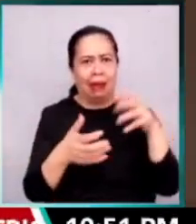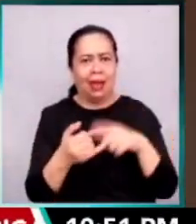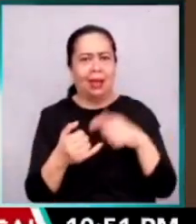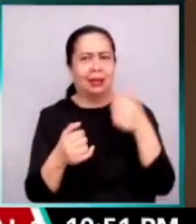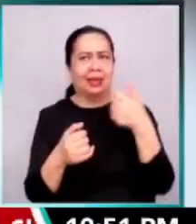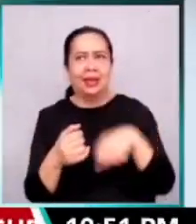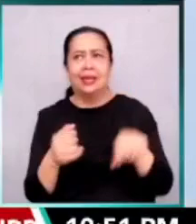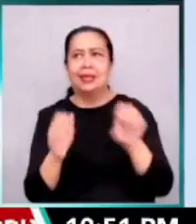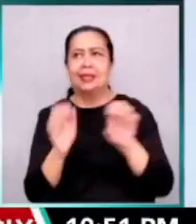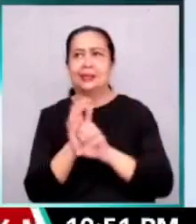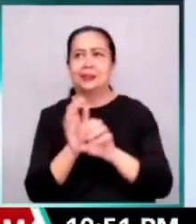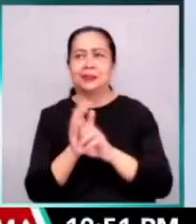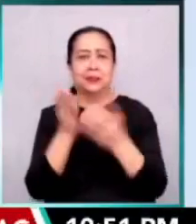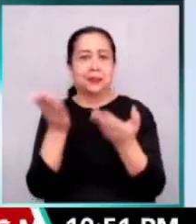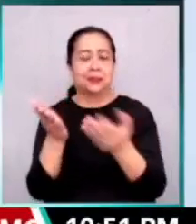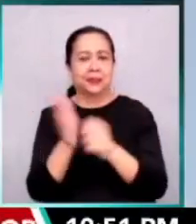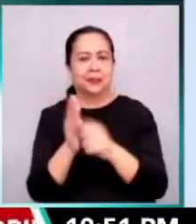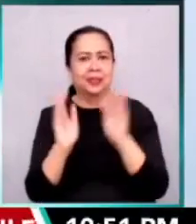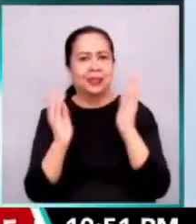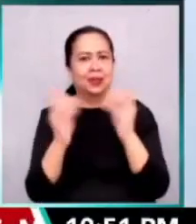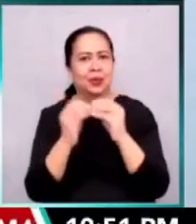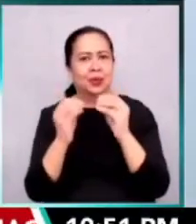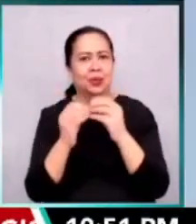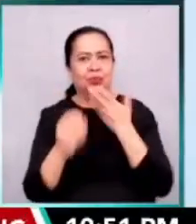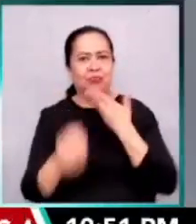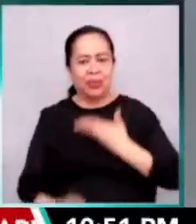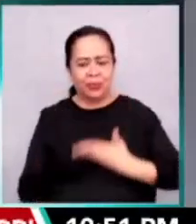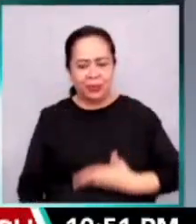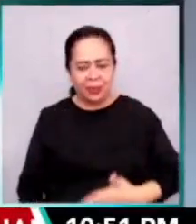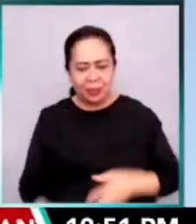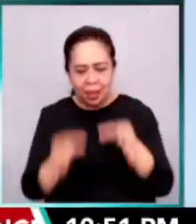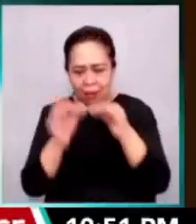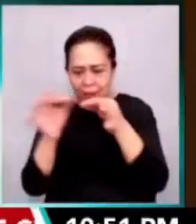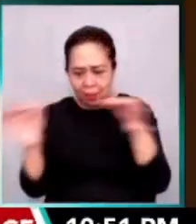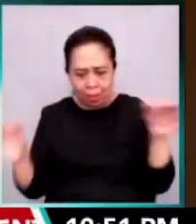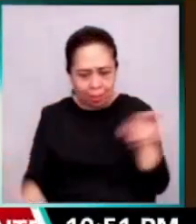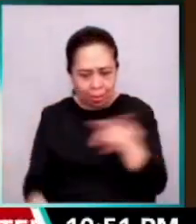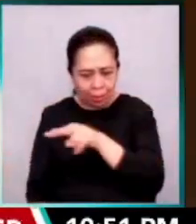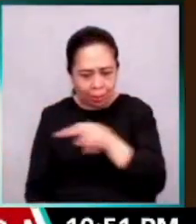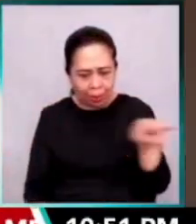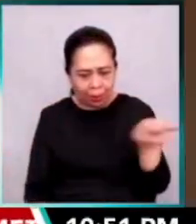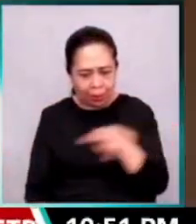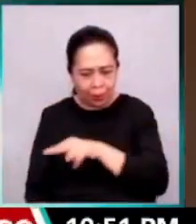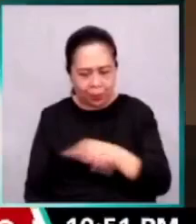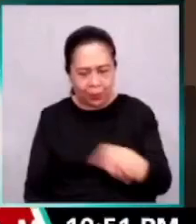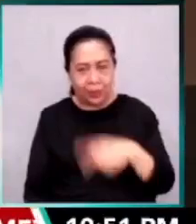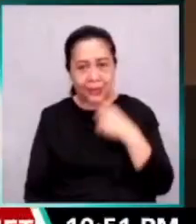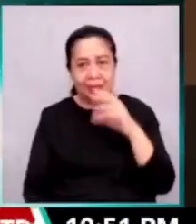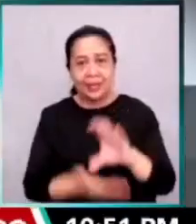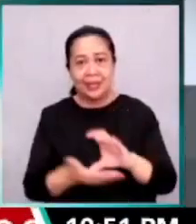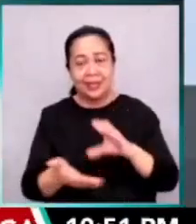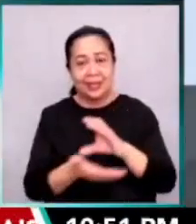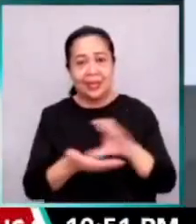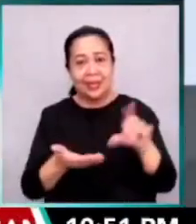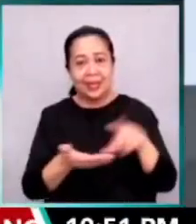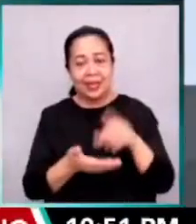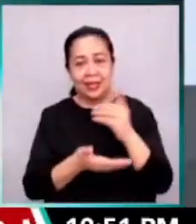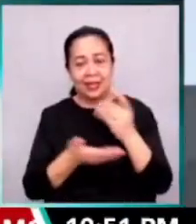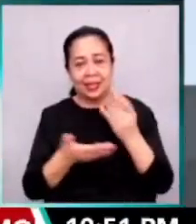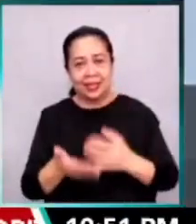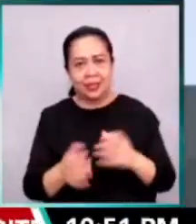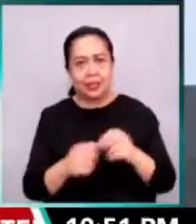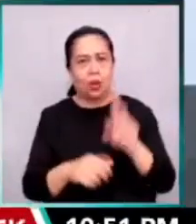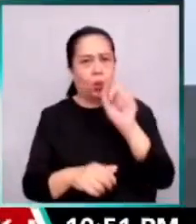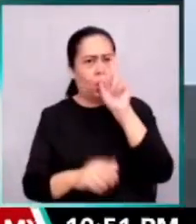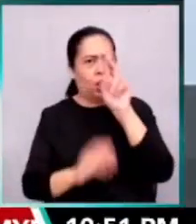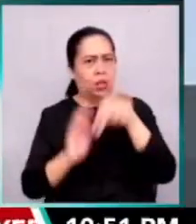nito, tipong lalo kang gugutumin pagkatapos mong basahin. Kwento ng cake decorator na si Dong Abado, halos isang oras itong